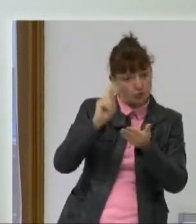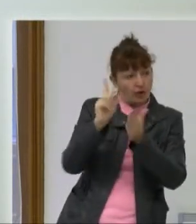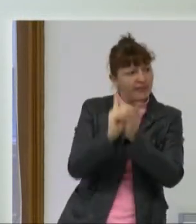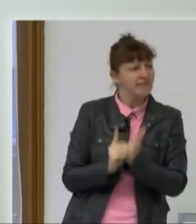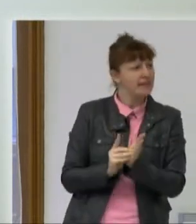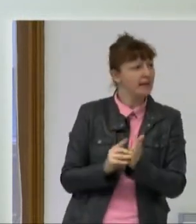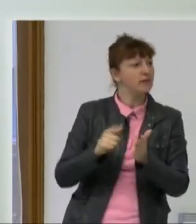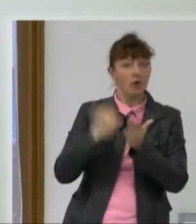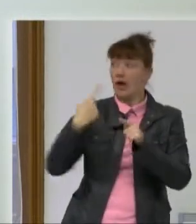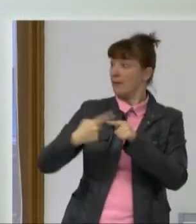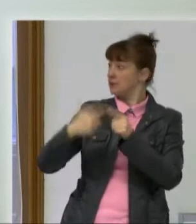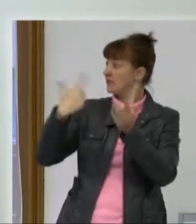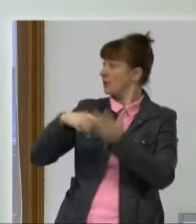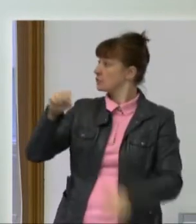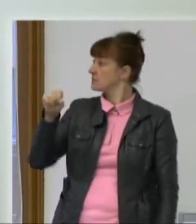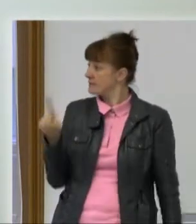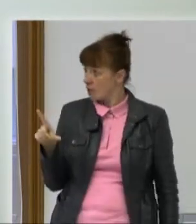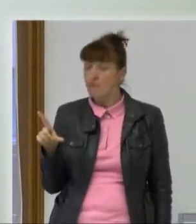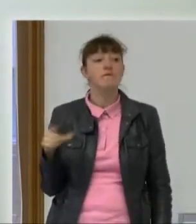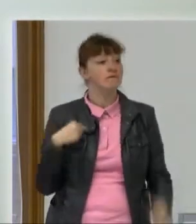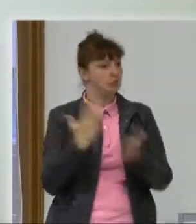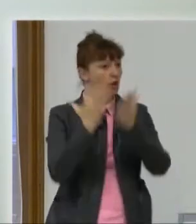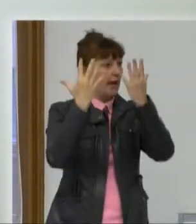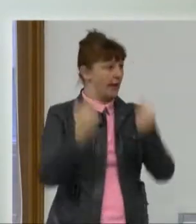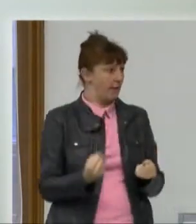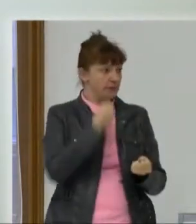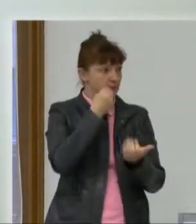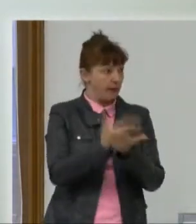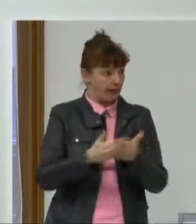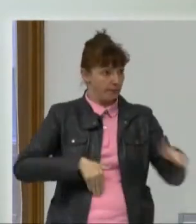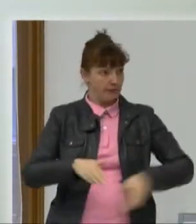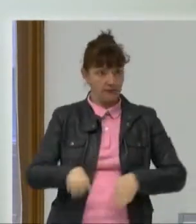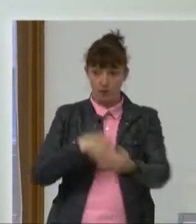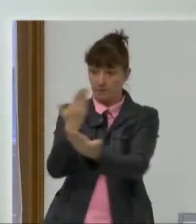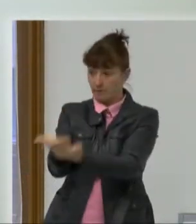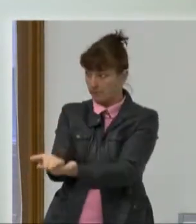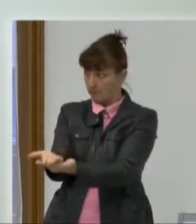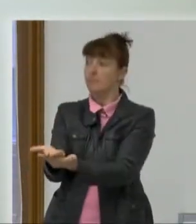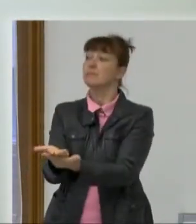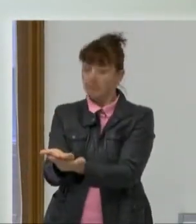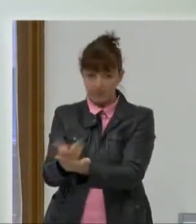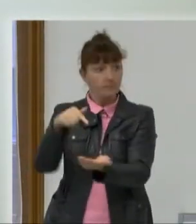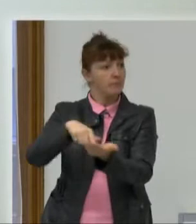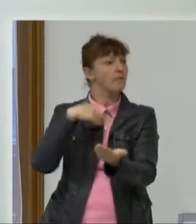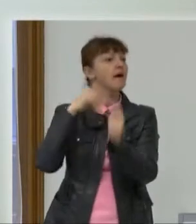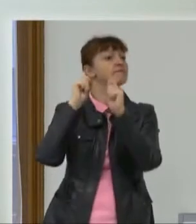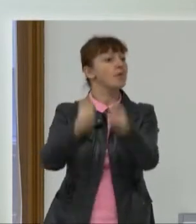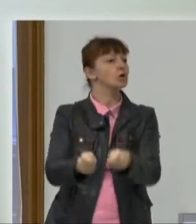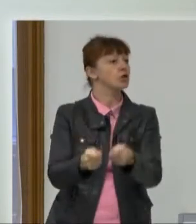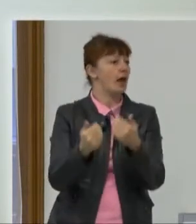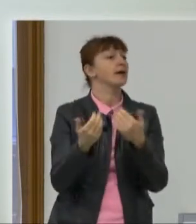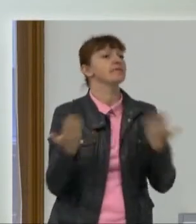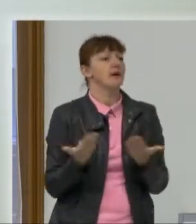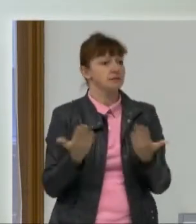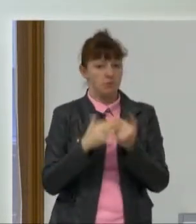April 2012 wurde ein Ergebnisbericht dem Ministerium vorgelegt und in diesem wird unter anderem vorgeschlagen, dass